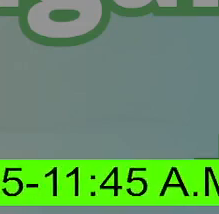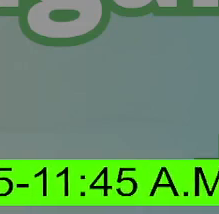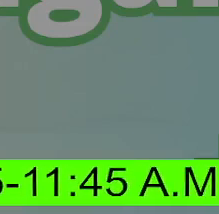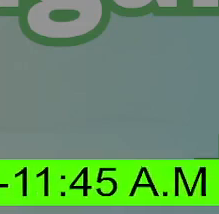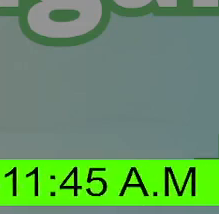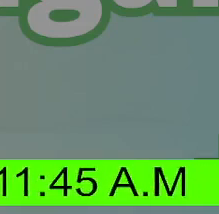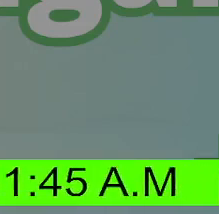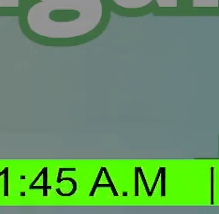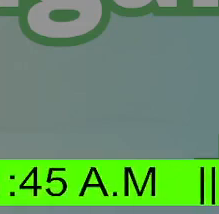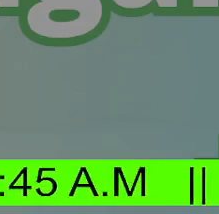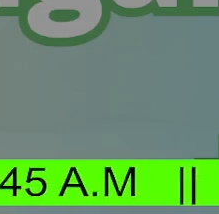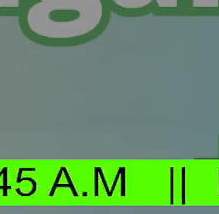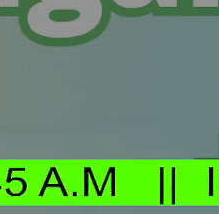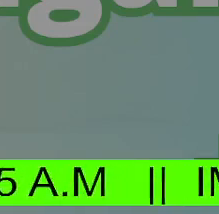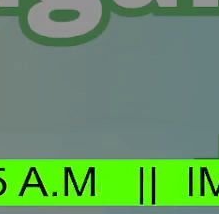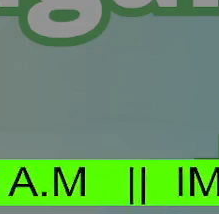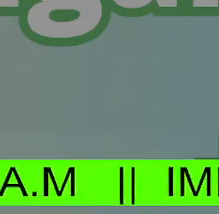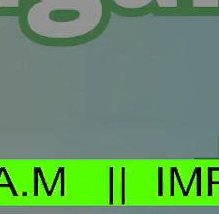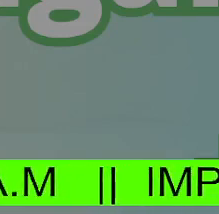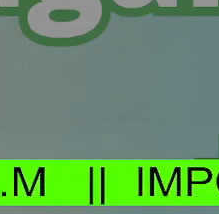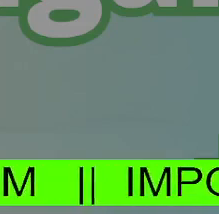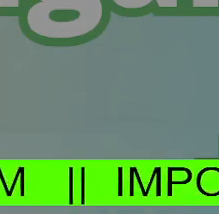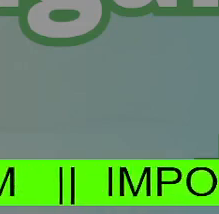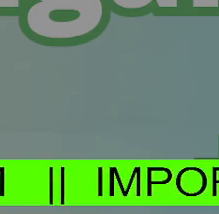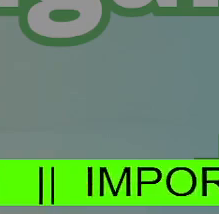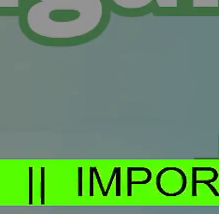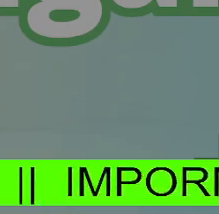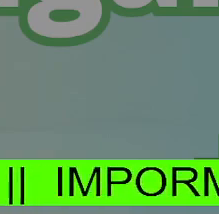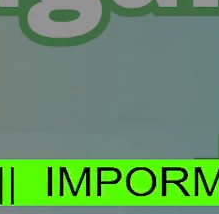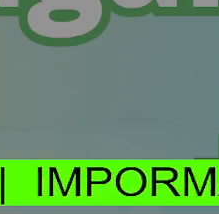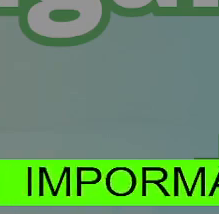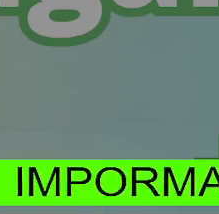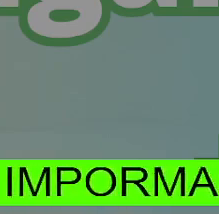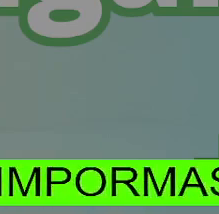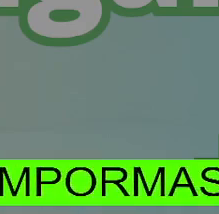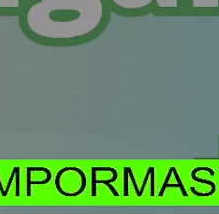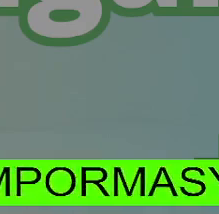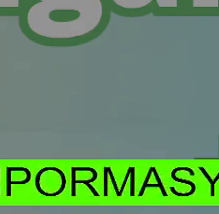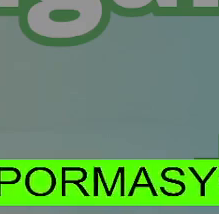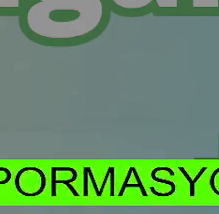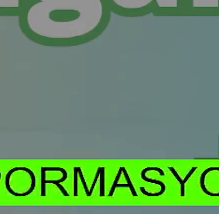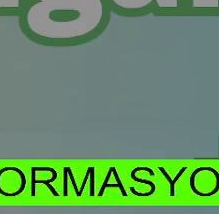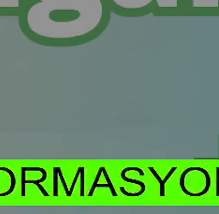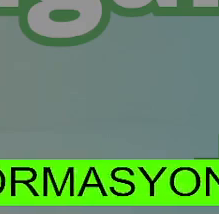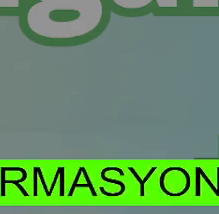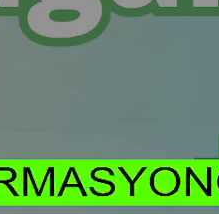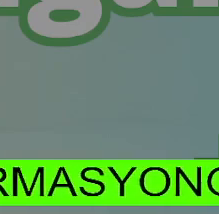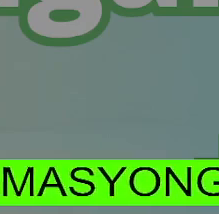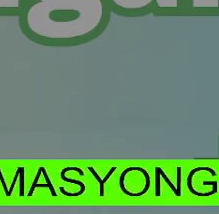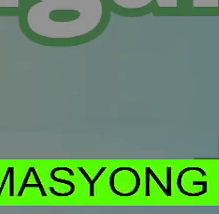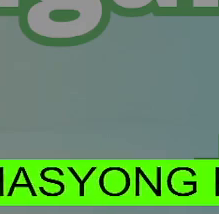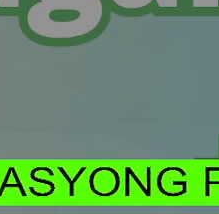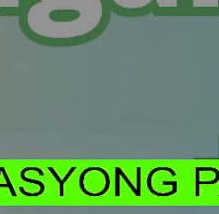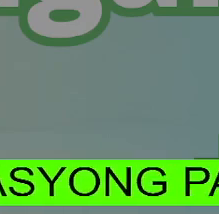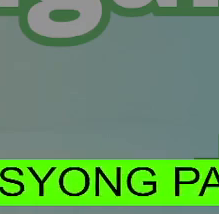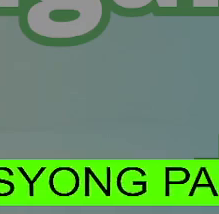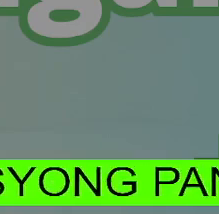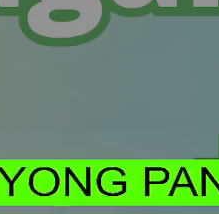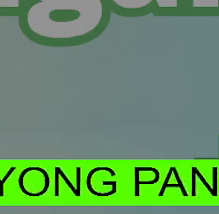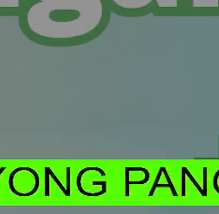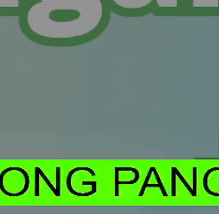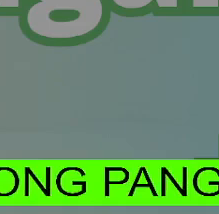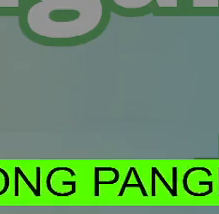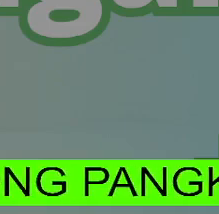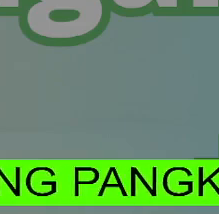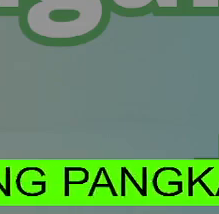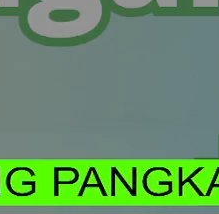ng munggo ng Monday Oh bakit di pa naman Friday Ah ganun ba Oo laging gann lagi laging may sinasabing ganyan